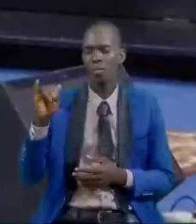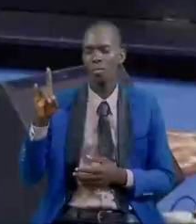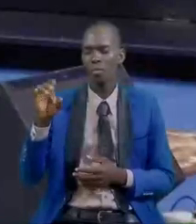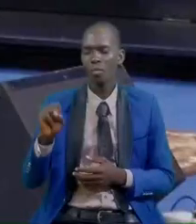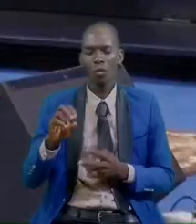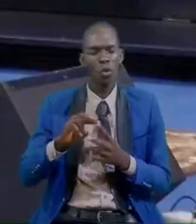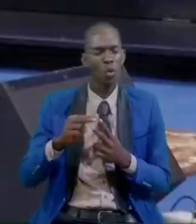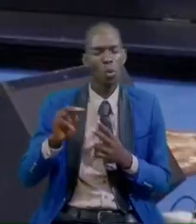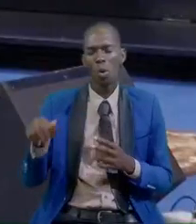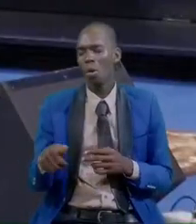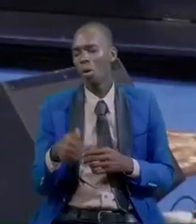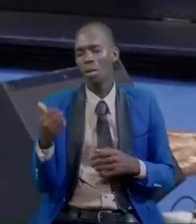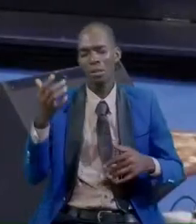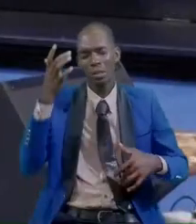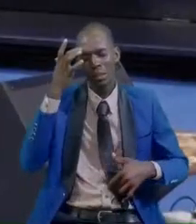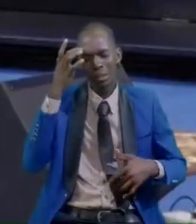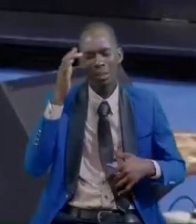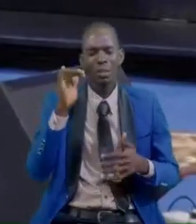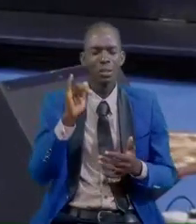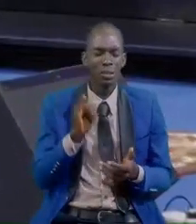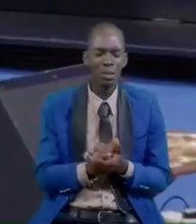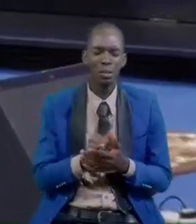toute autre maladie qui